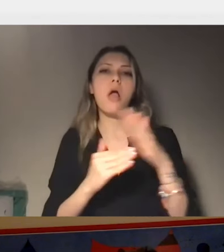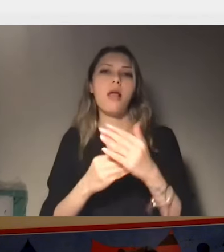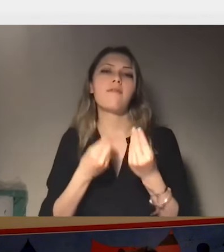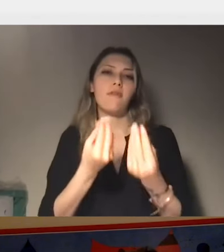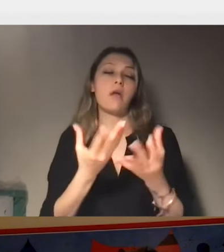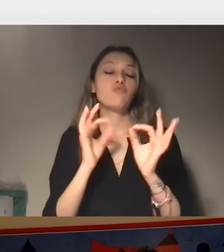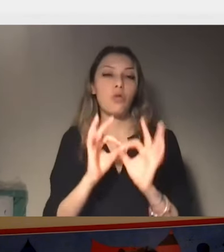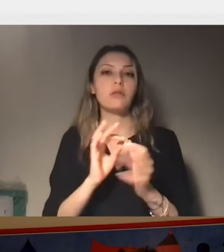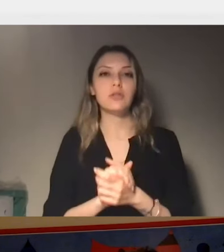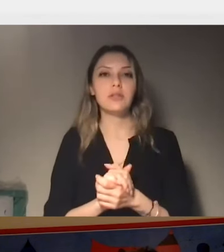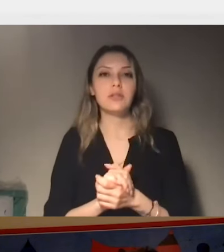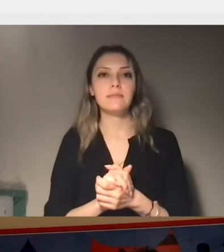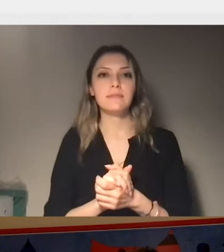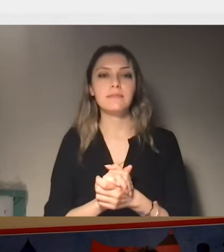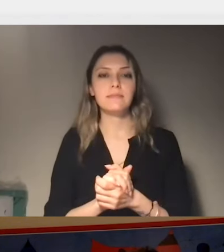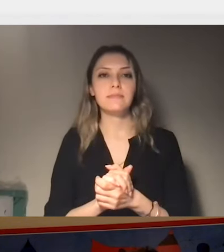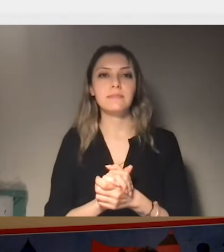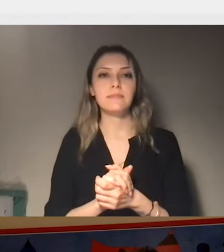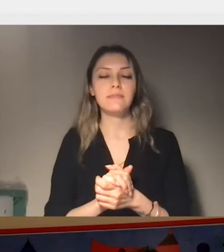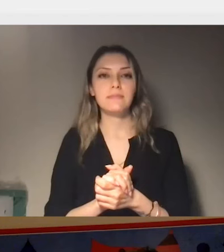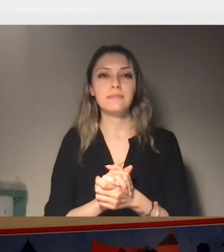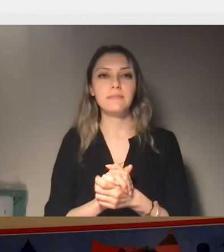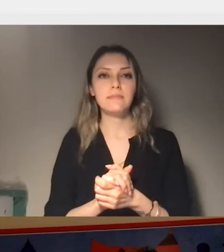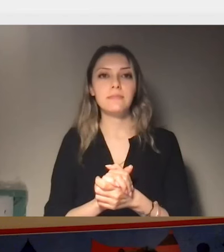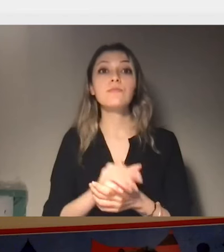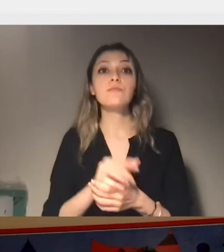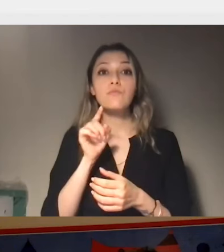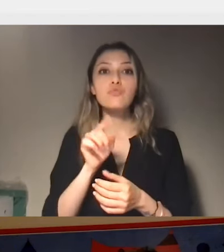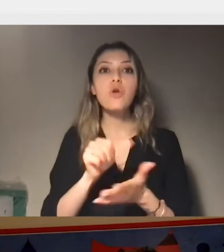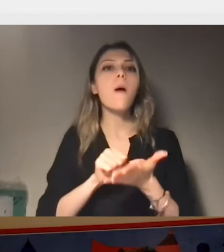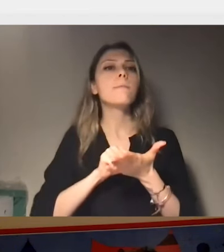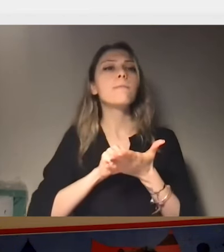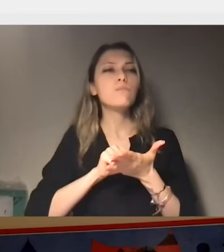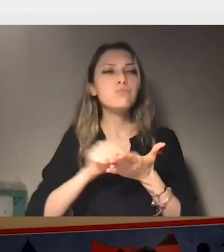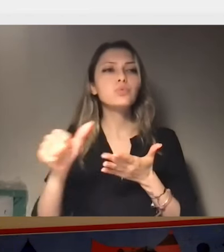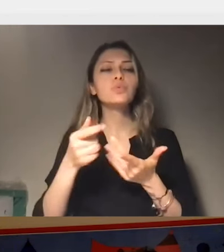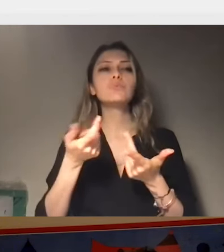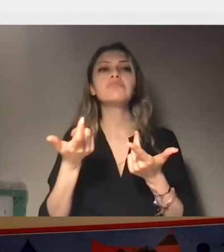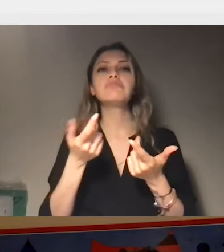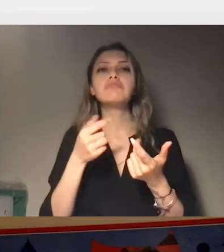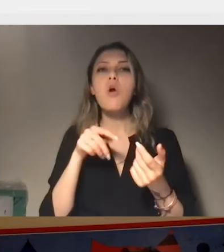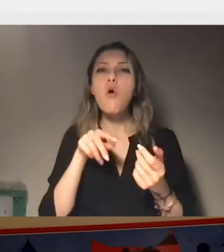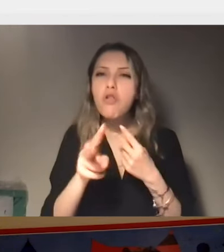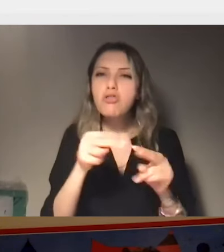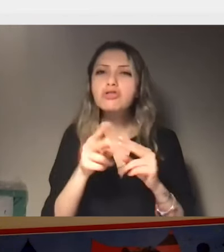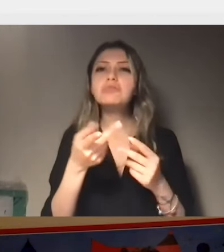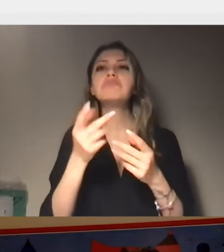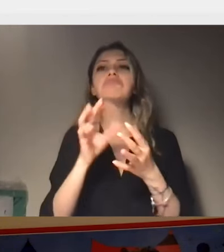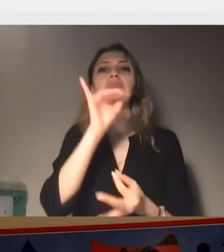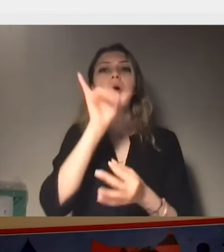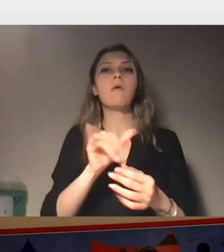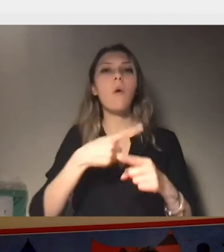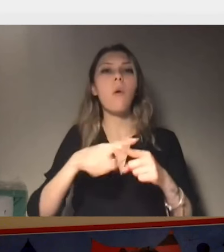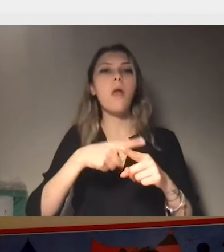olanakları sağlamaya çalışacak. Çalışan bütün lojistik desteğinde insan hakları ortak platformu tarafından